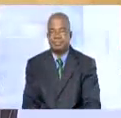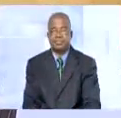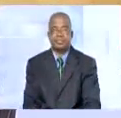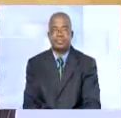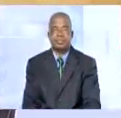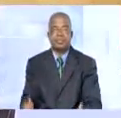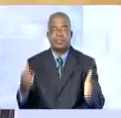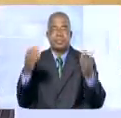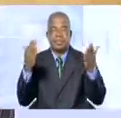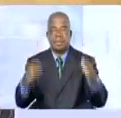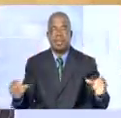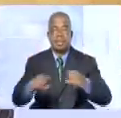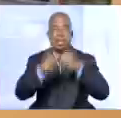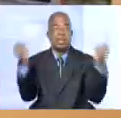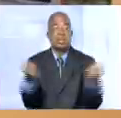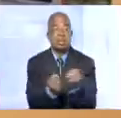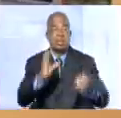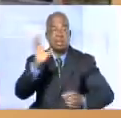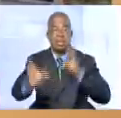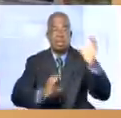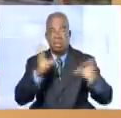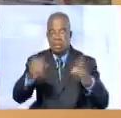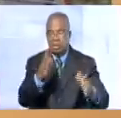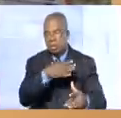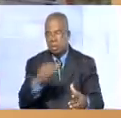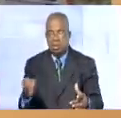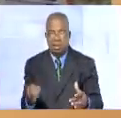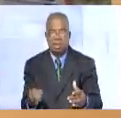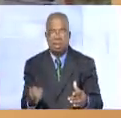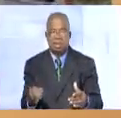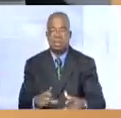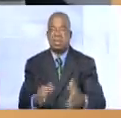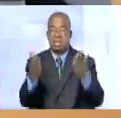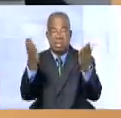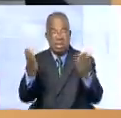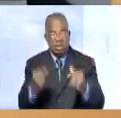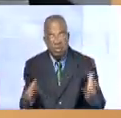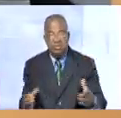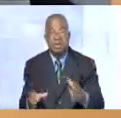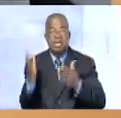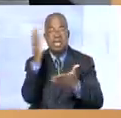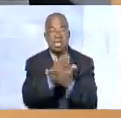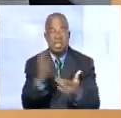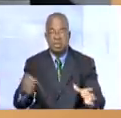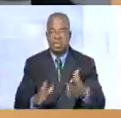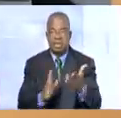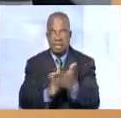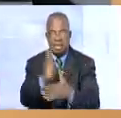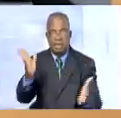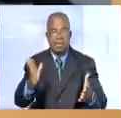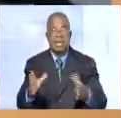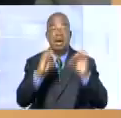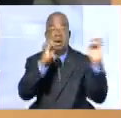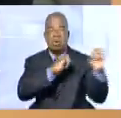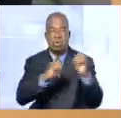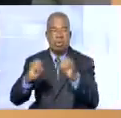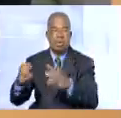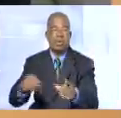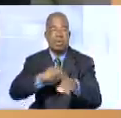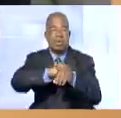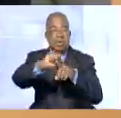la société civile ivoirienne opte pour une éducation citoyenne forte. Elle a initié une formation à l'intention des organisations